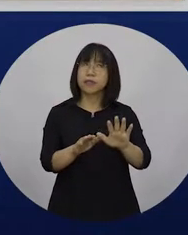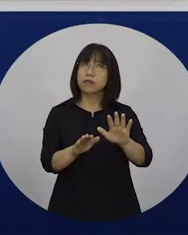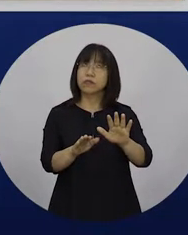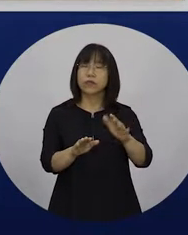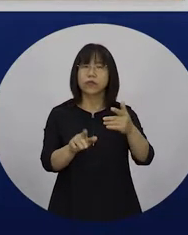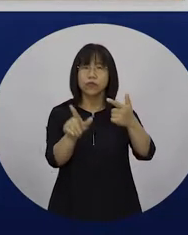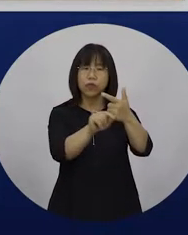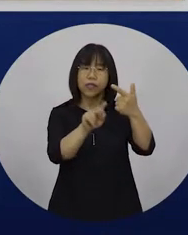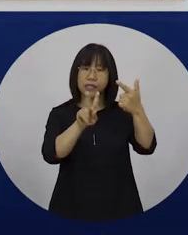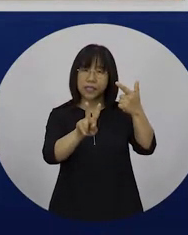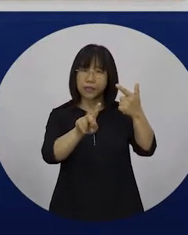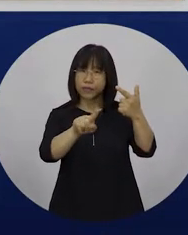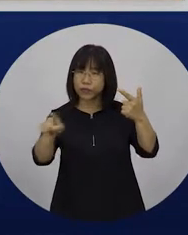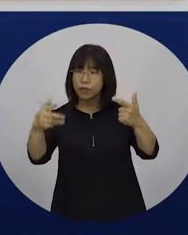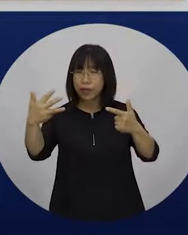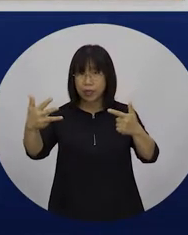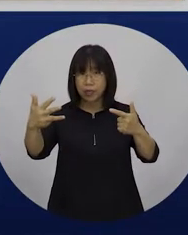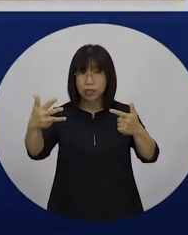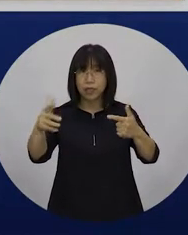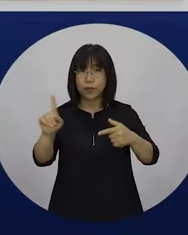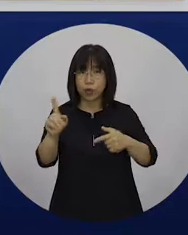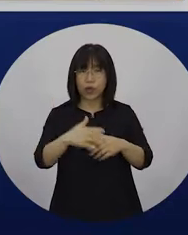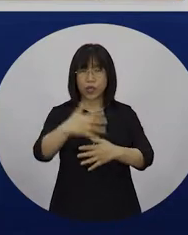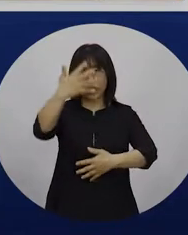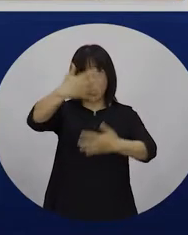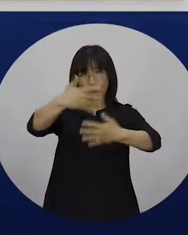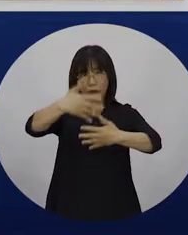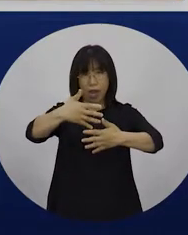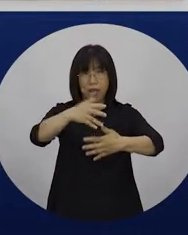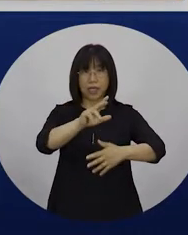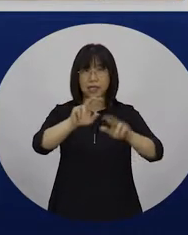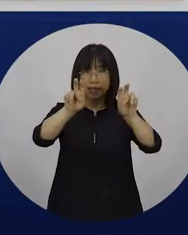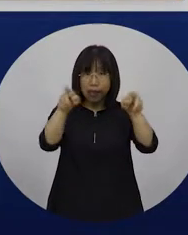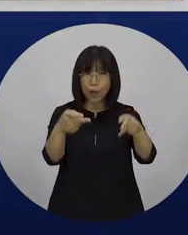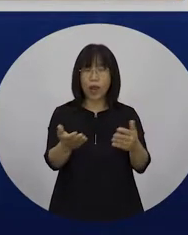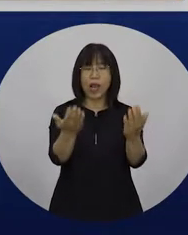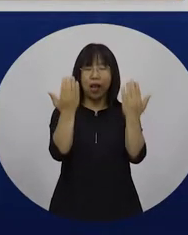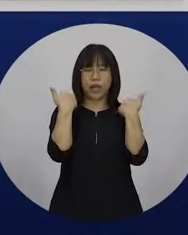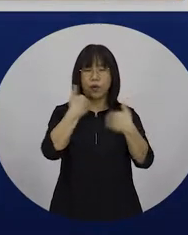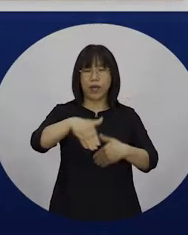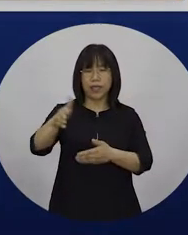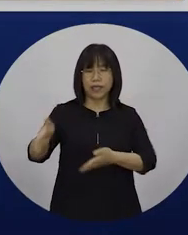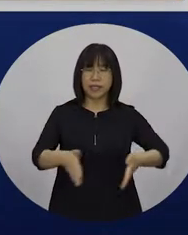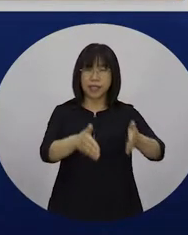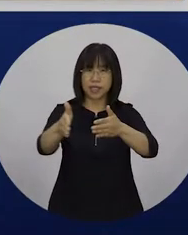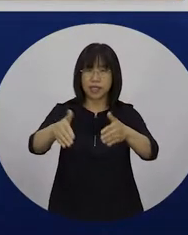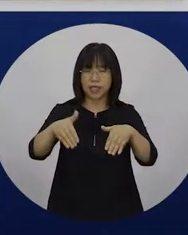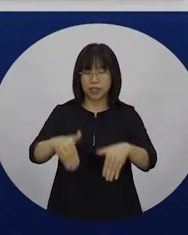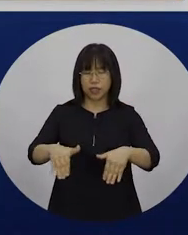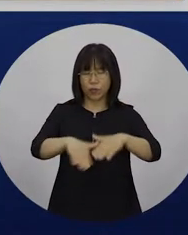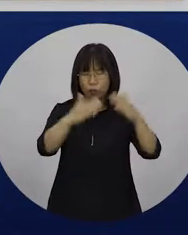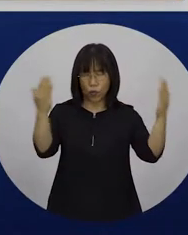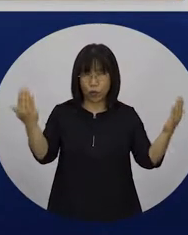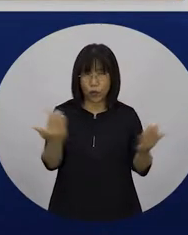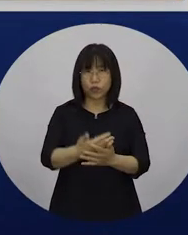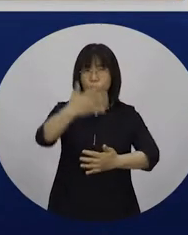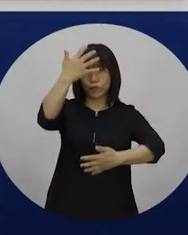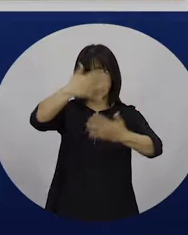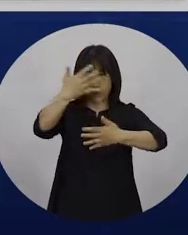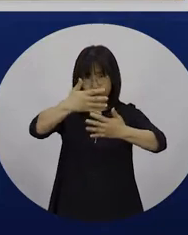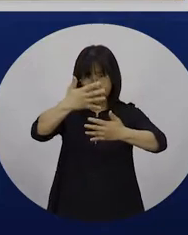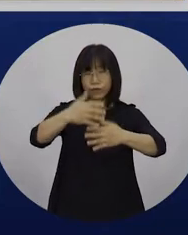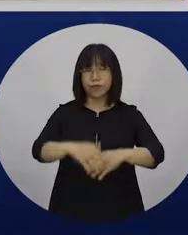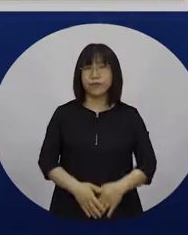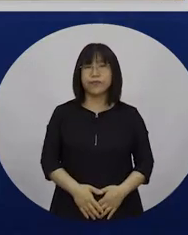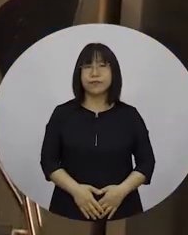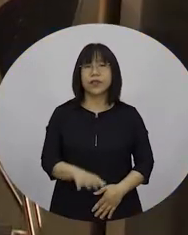지난 2일부터 8일까지 총 열 차례에 걸쳐 영화 학교 가는 길 전직원 영화관람을 진행했습니다